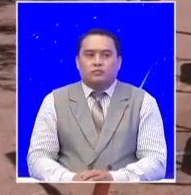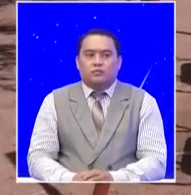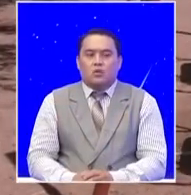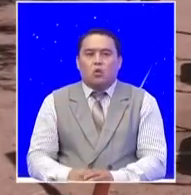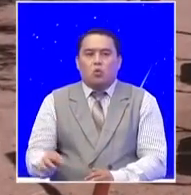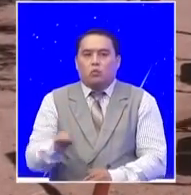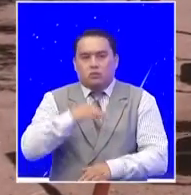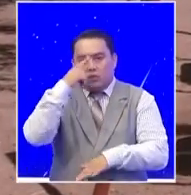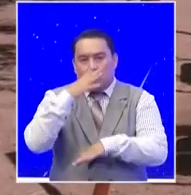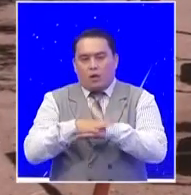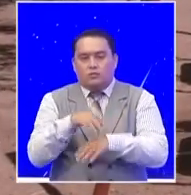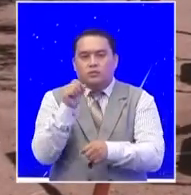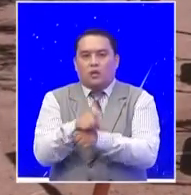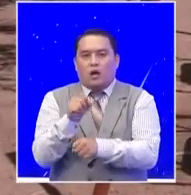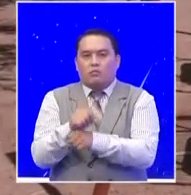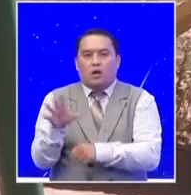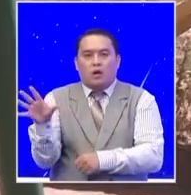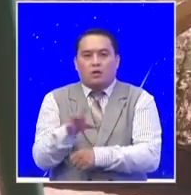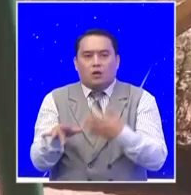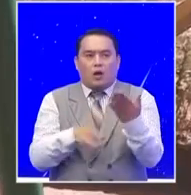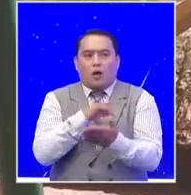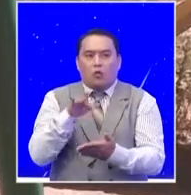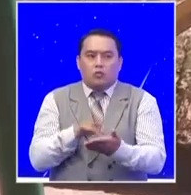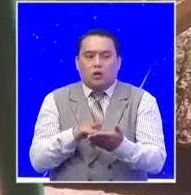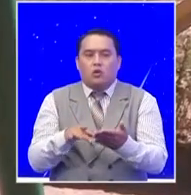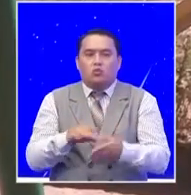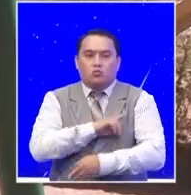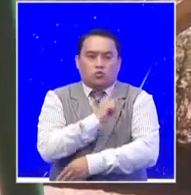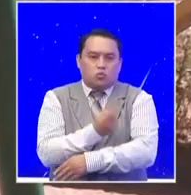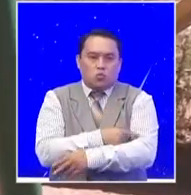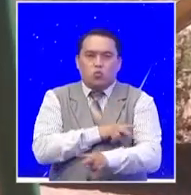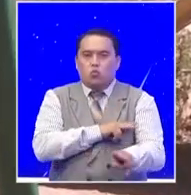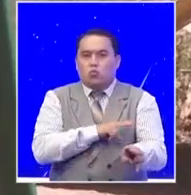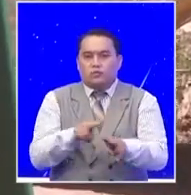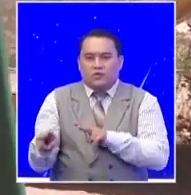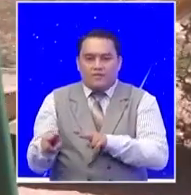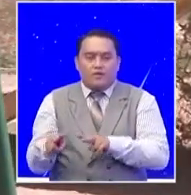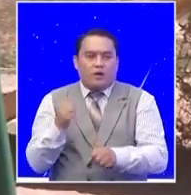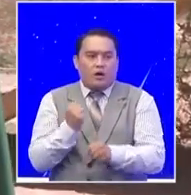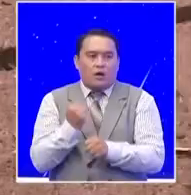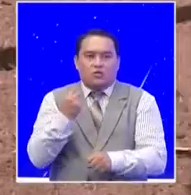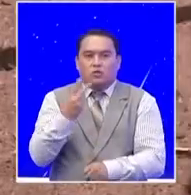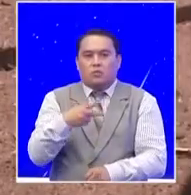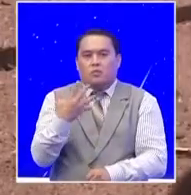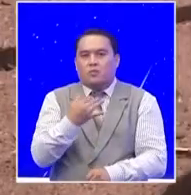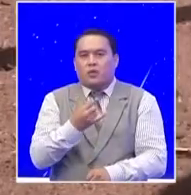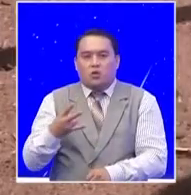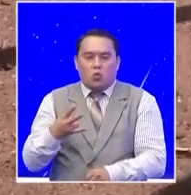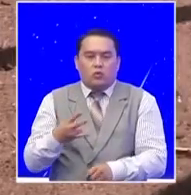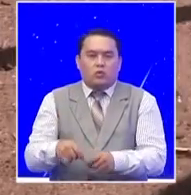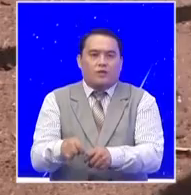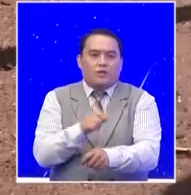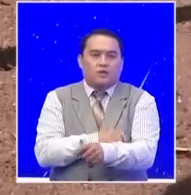облыс әкімінің тапсырмасына сәйкес барлық аудан қалаларда күшейтілді. Санитарлық тазалық аумағы 21 миллион шаршы метр. Облыс